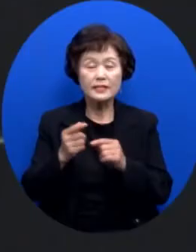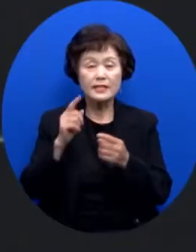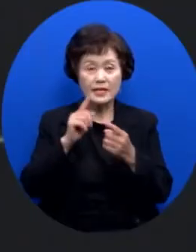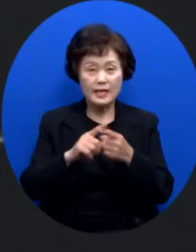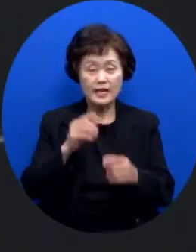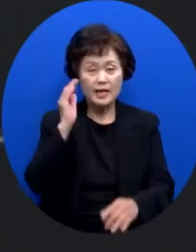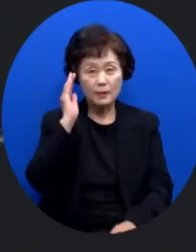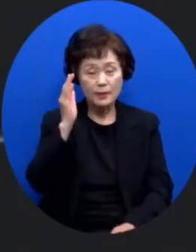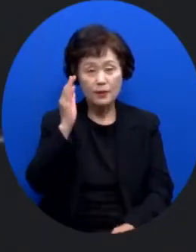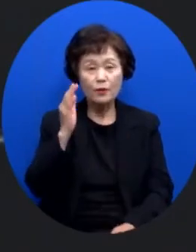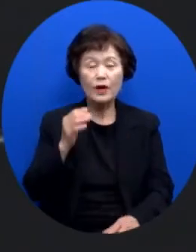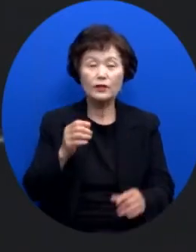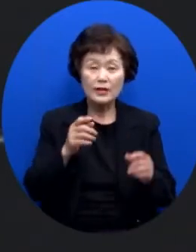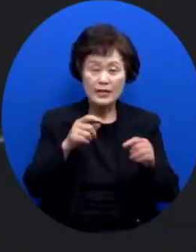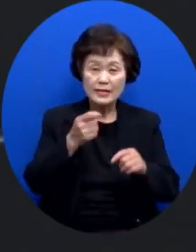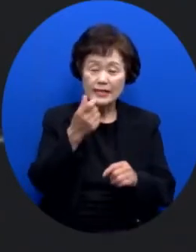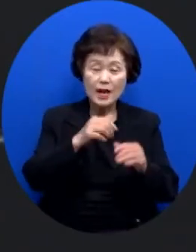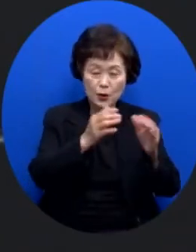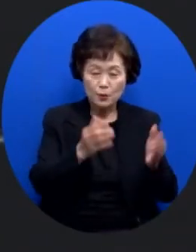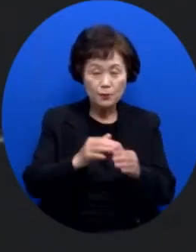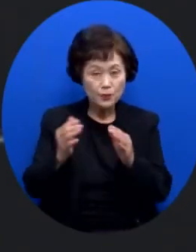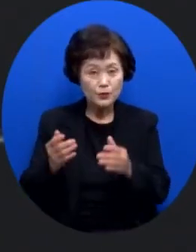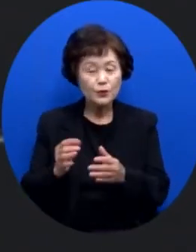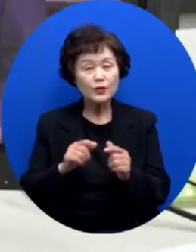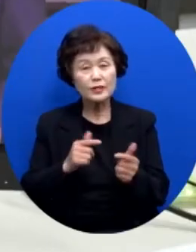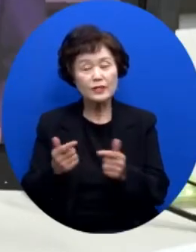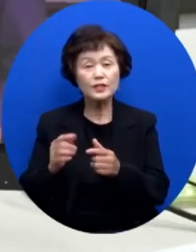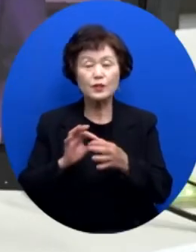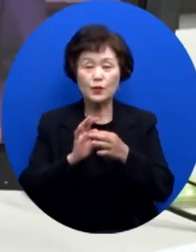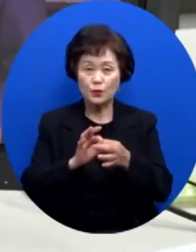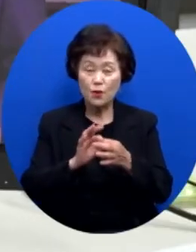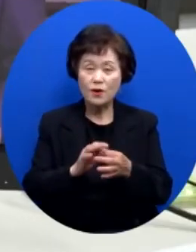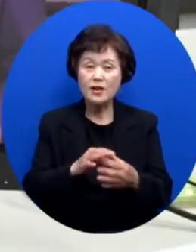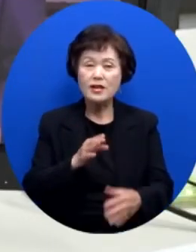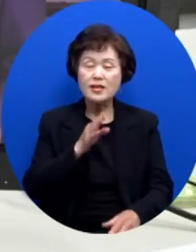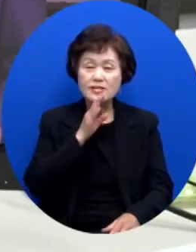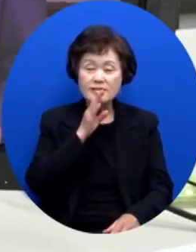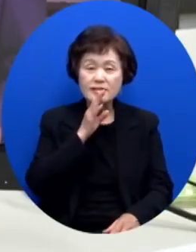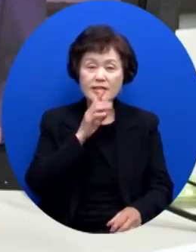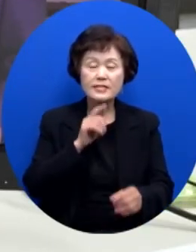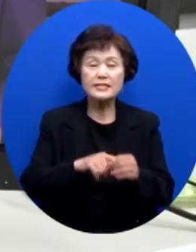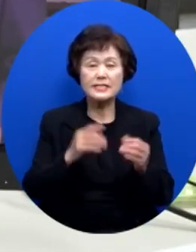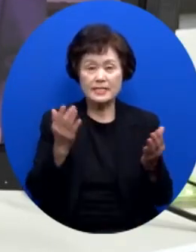부서별 소그룹을 통해 교회의 정복할 수 있는 실제적인 사역을 공유했습니다